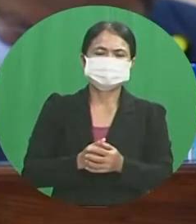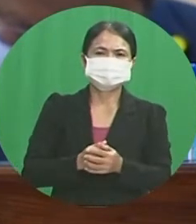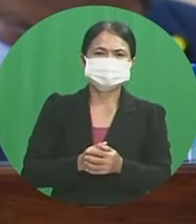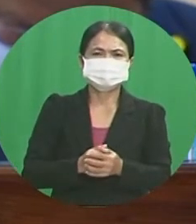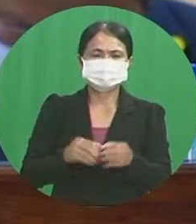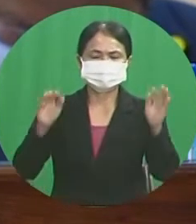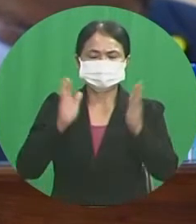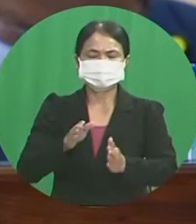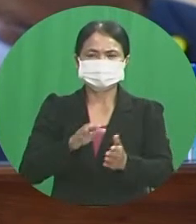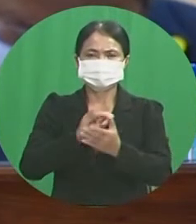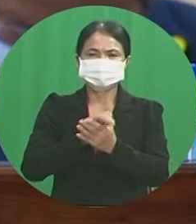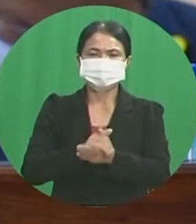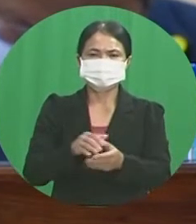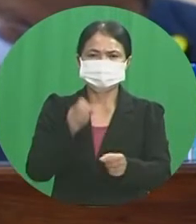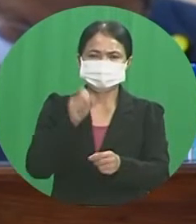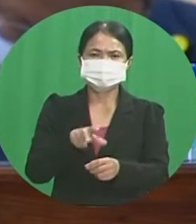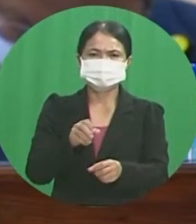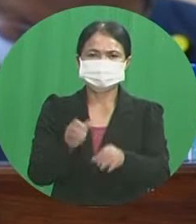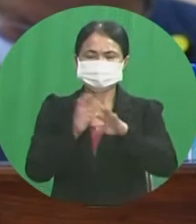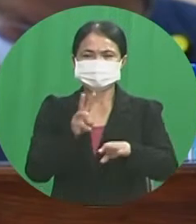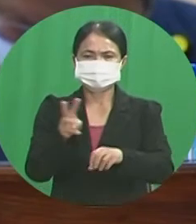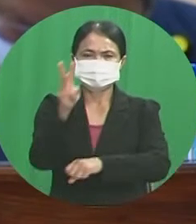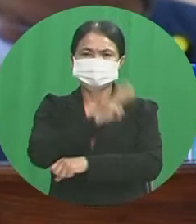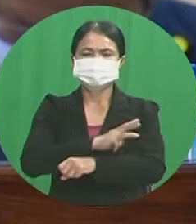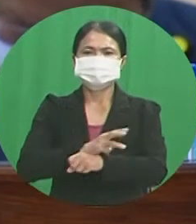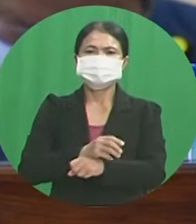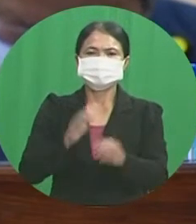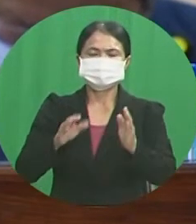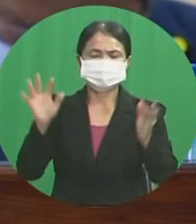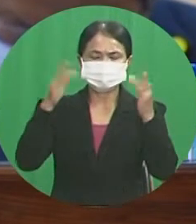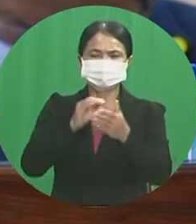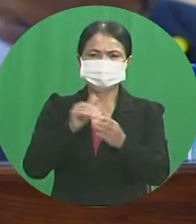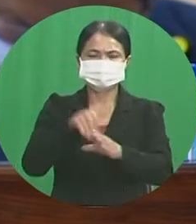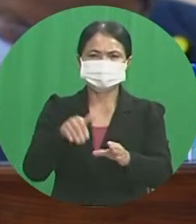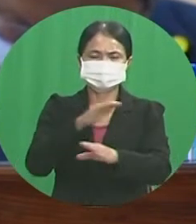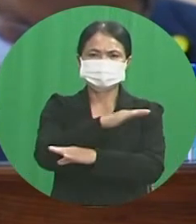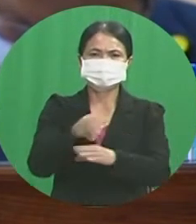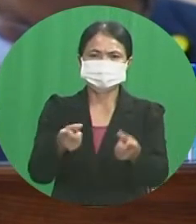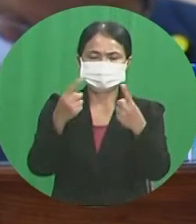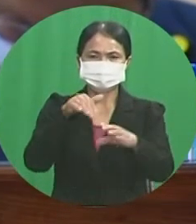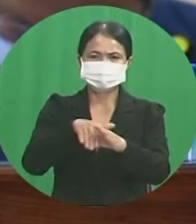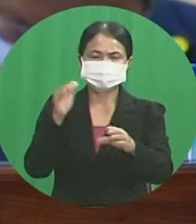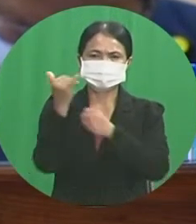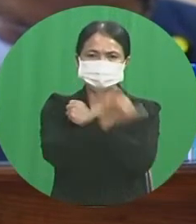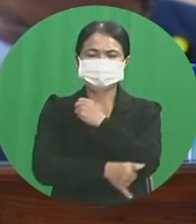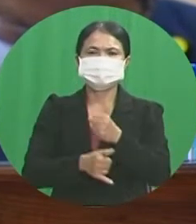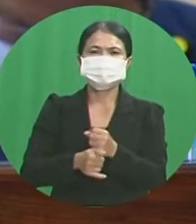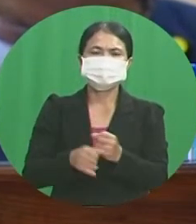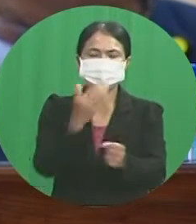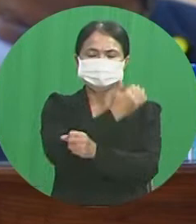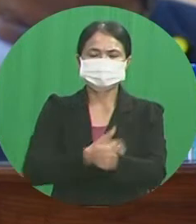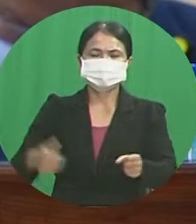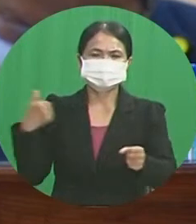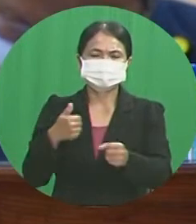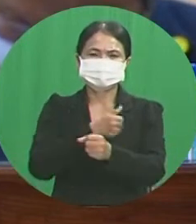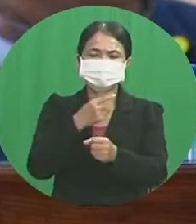ធុរកិច្ចតម្រូវឲ្យធ្វើចត្តាឡីស័កតែ3ថ្ងៃទេគឺទាំងអ្នកធុរកិច្ចទាំងក្នុងស្រុកនិងមកពីខាងក្រៅសម្ដេចតេជោហ៊ុនសែន